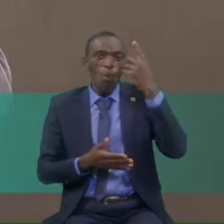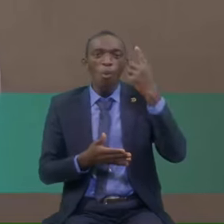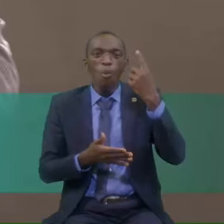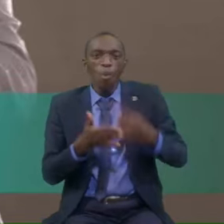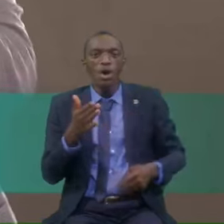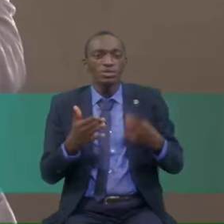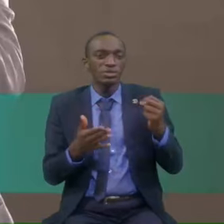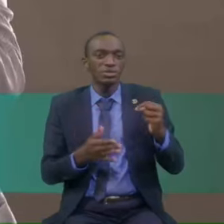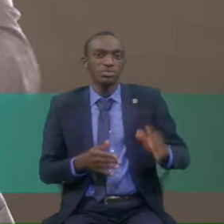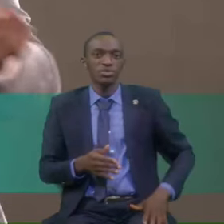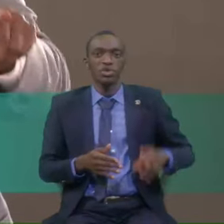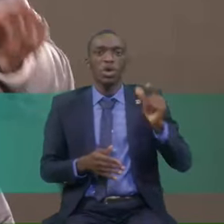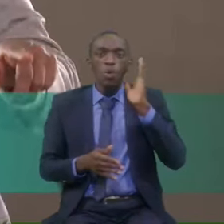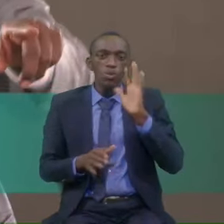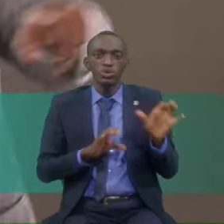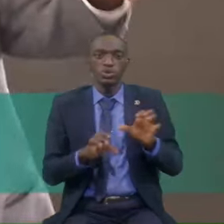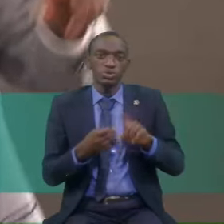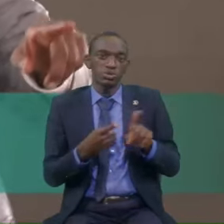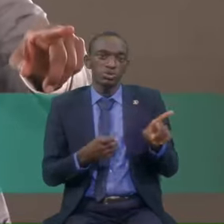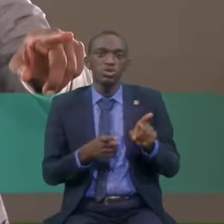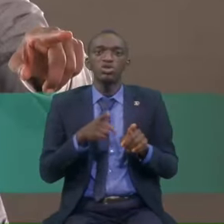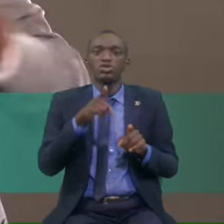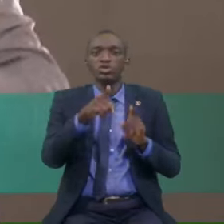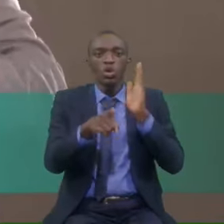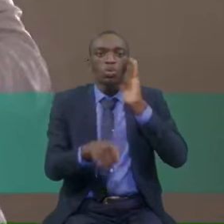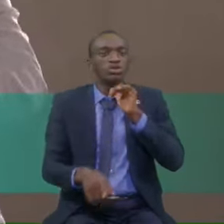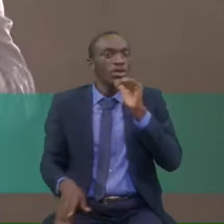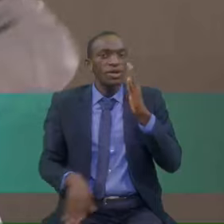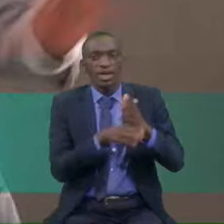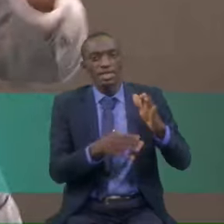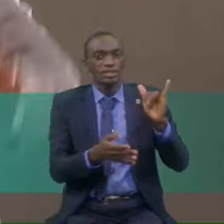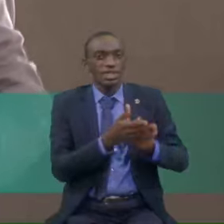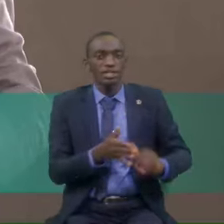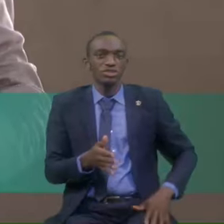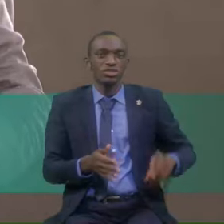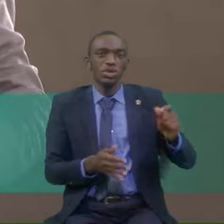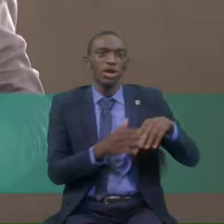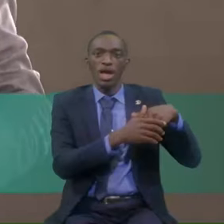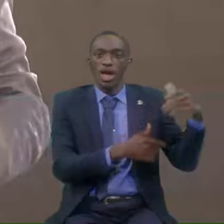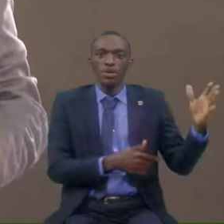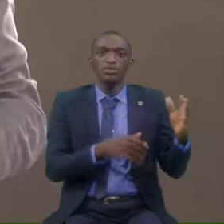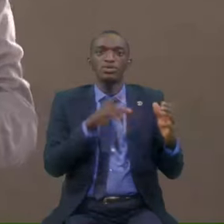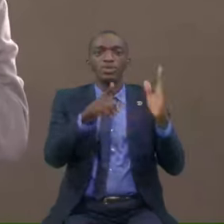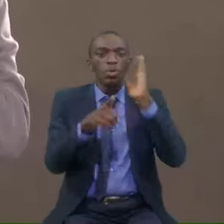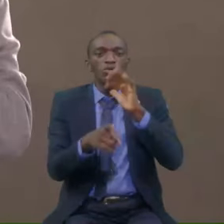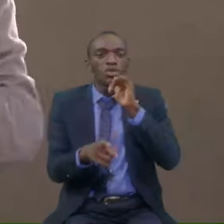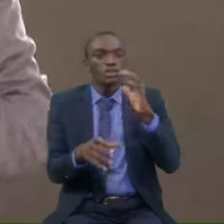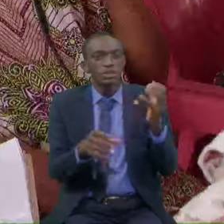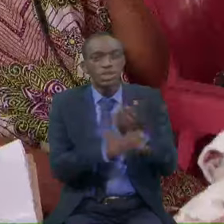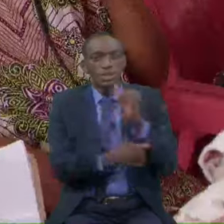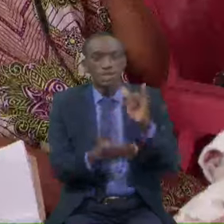ce que le chien te fera, tu ne vas pas chasser ce chien. Tu ne vas pas renvoyer ce